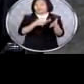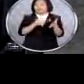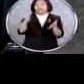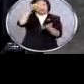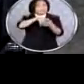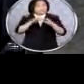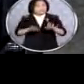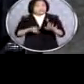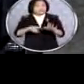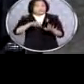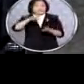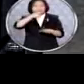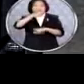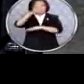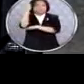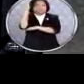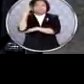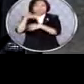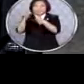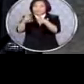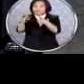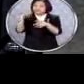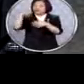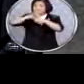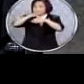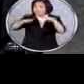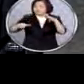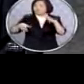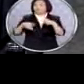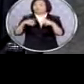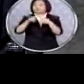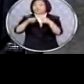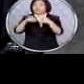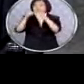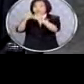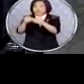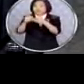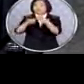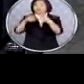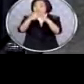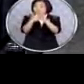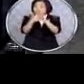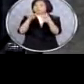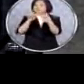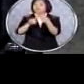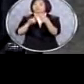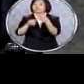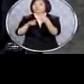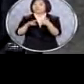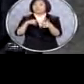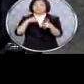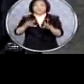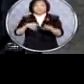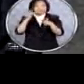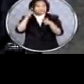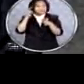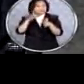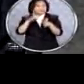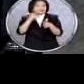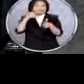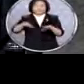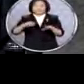府却对于重大的这些国家，包括新加坡，包括大陆，包括美国，我们有没有能够透过